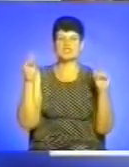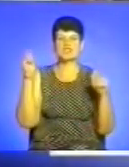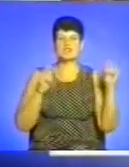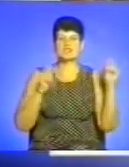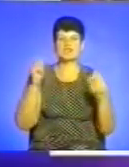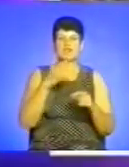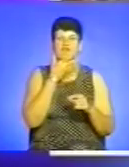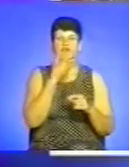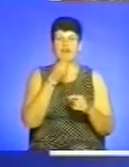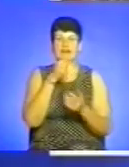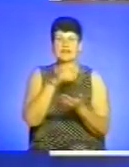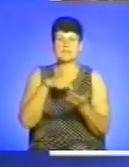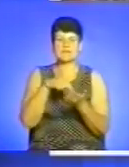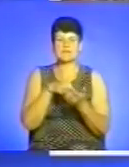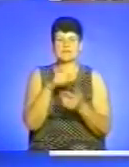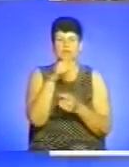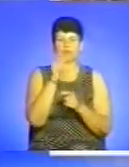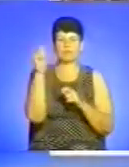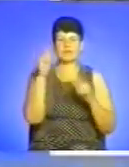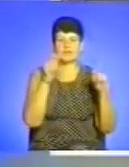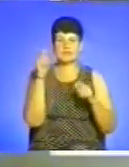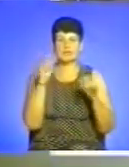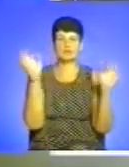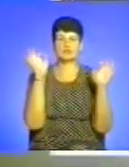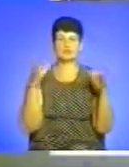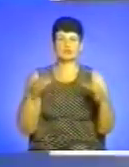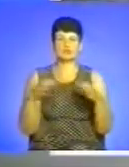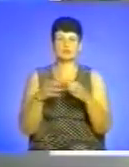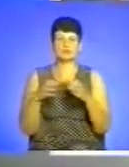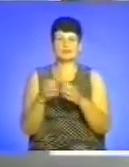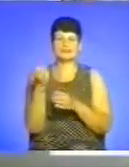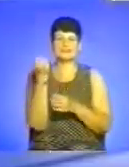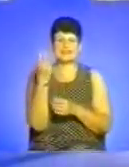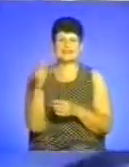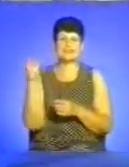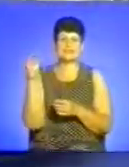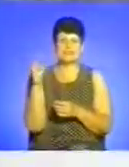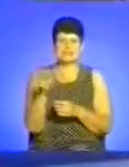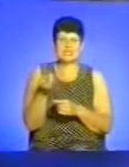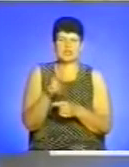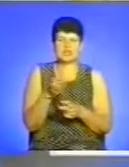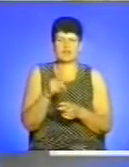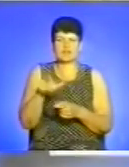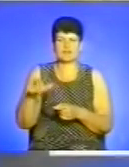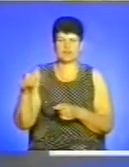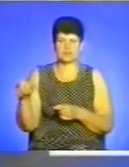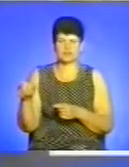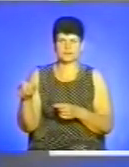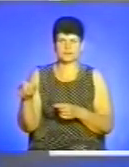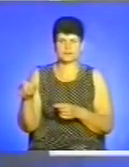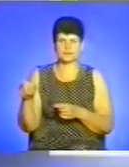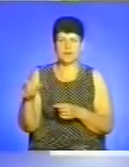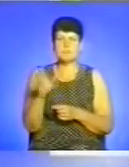На нього з'їхалися гурти зі всієї України та Європи і понад 13 тисяч відвідувачів. У Бережанському